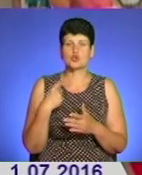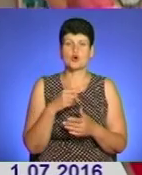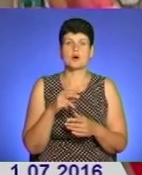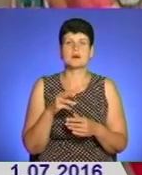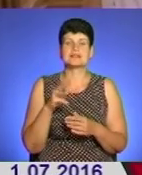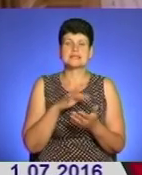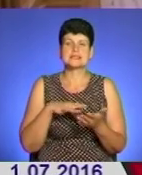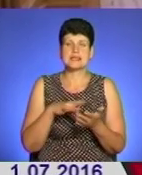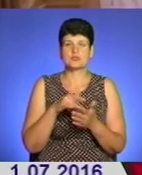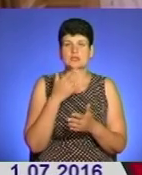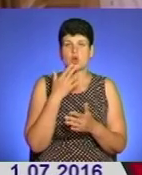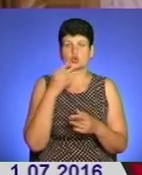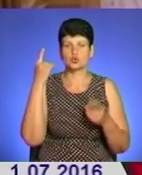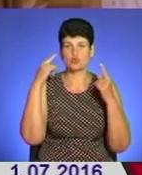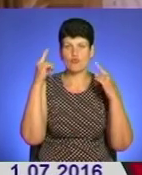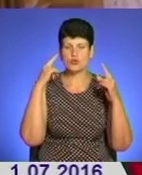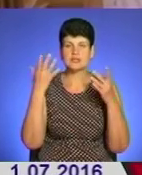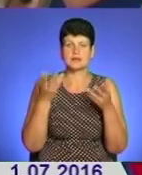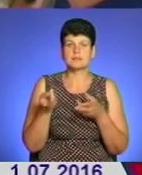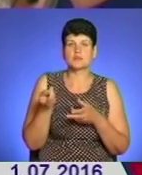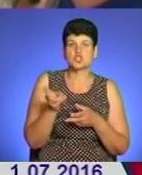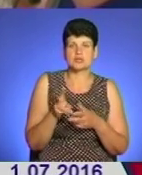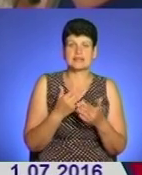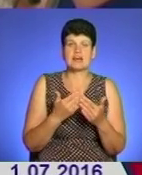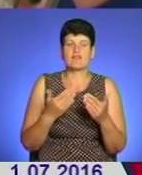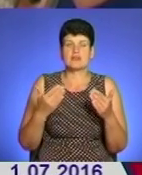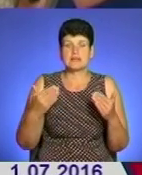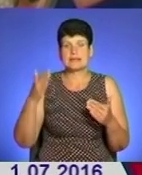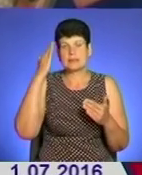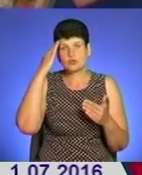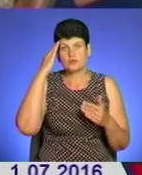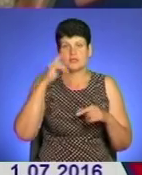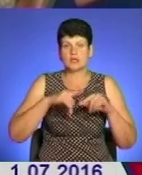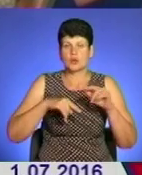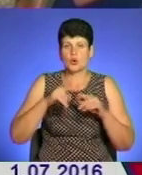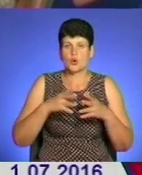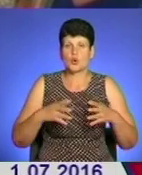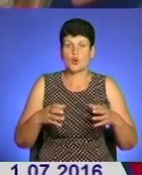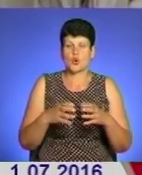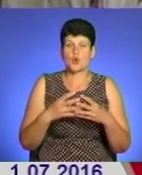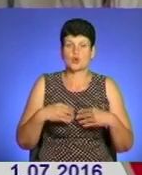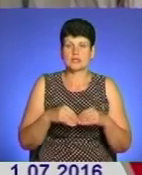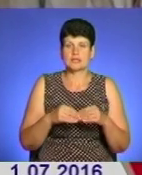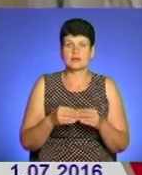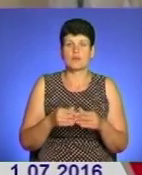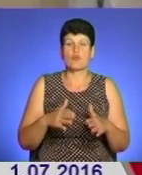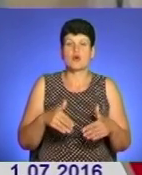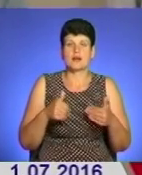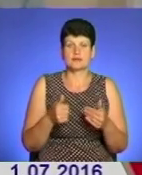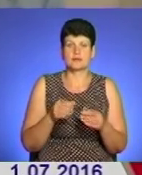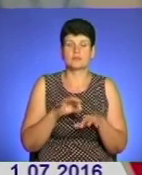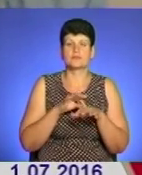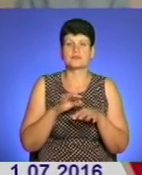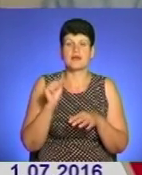методичного центру народної творчості, які завітали на виставку талановитої родини, порадили Галині Марків пройти атестацію,